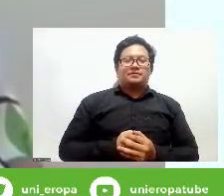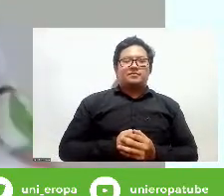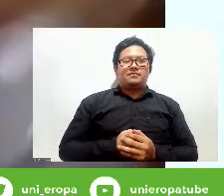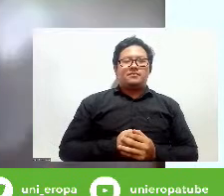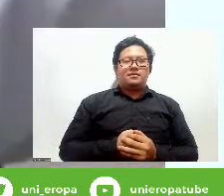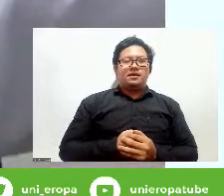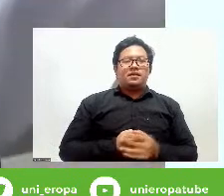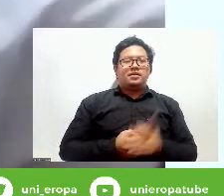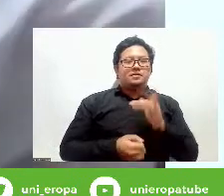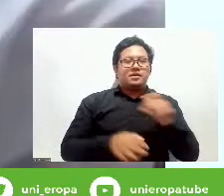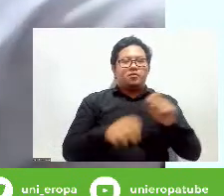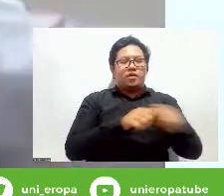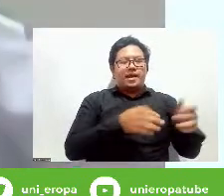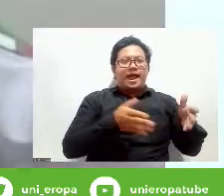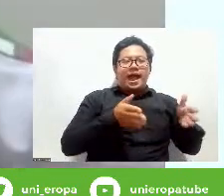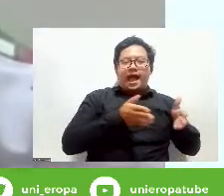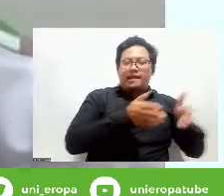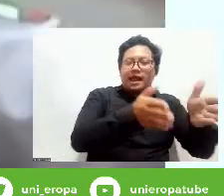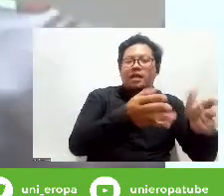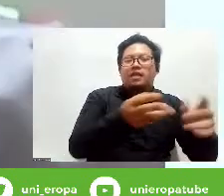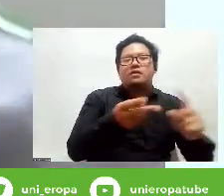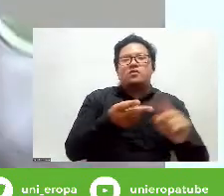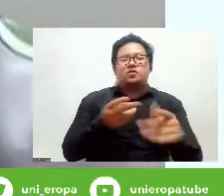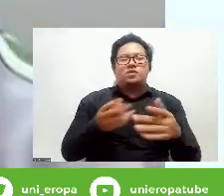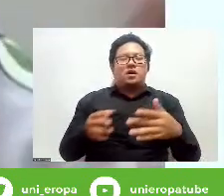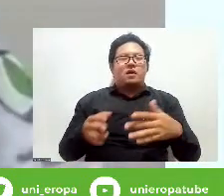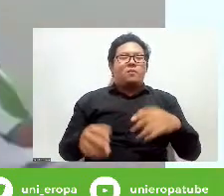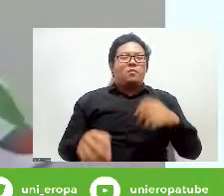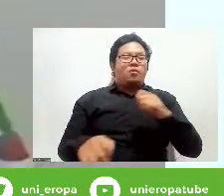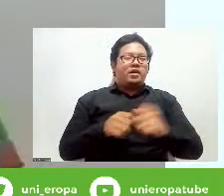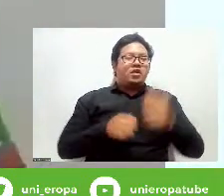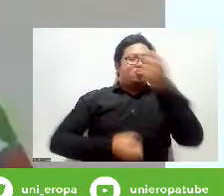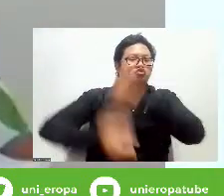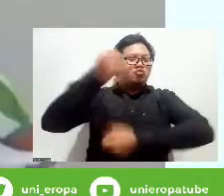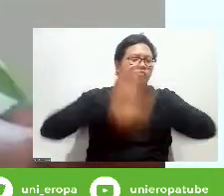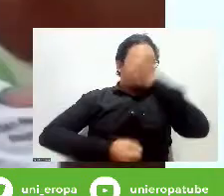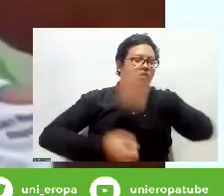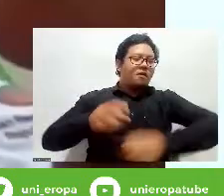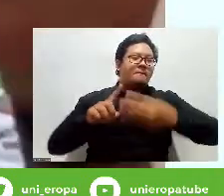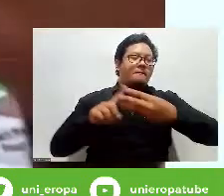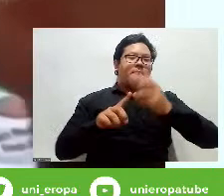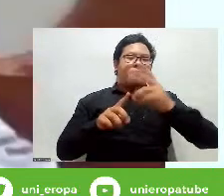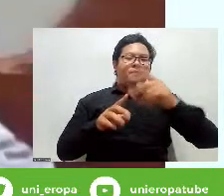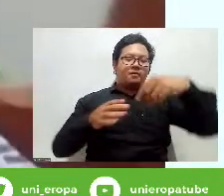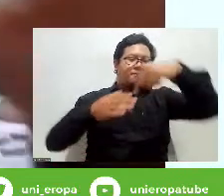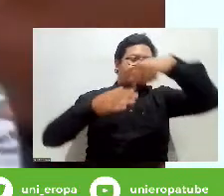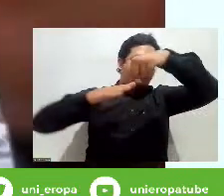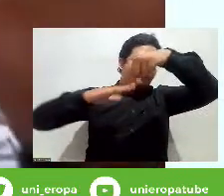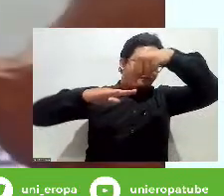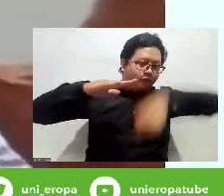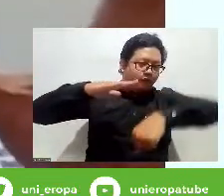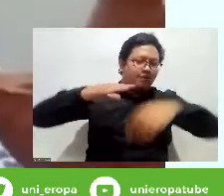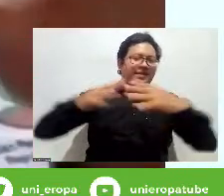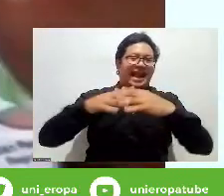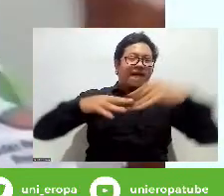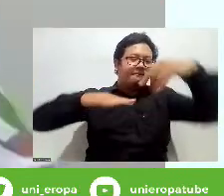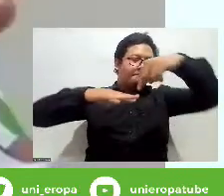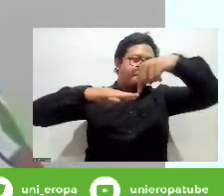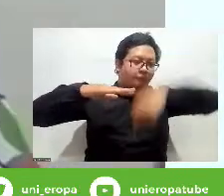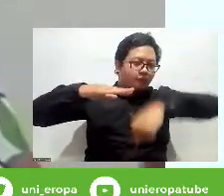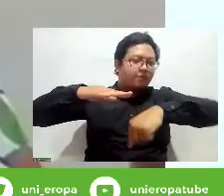sumur-sumur bor yang jauh dari kanal yang tujuannya membasahi persiapan kemarau